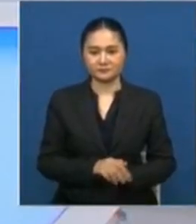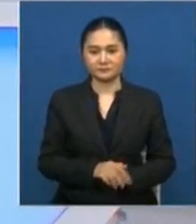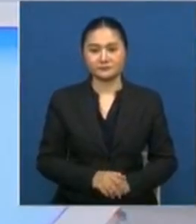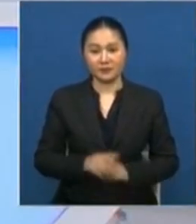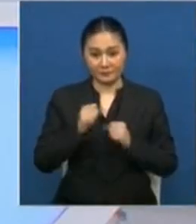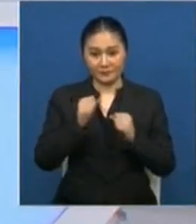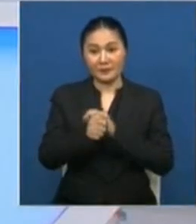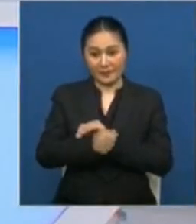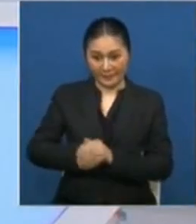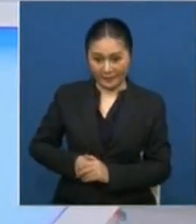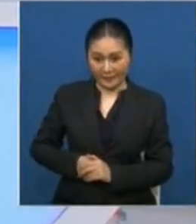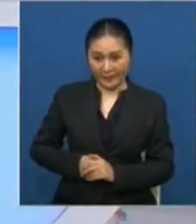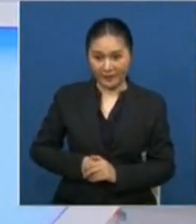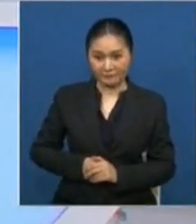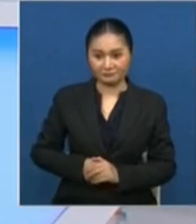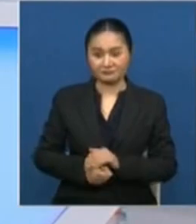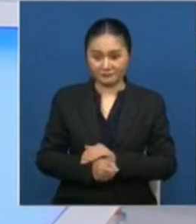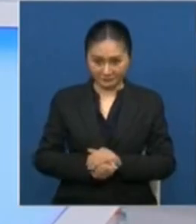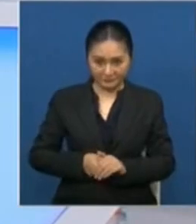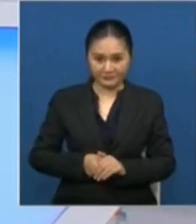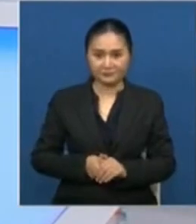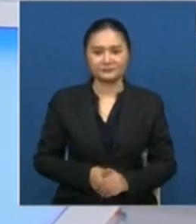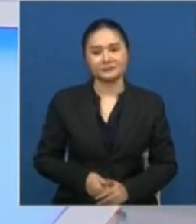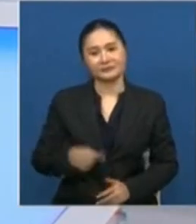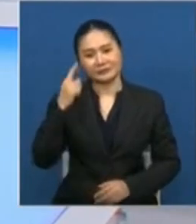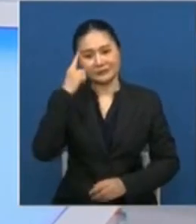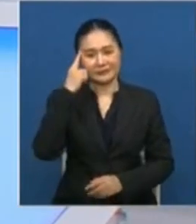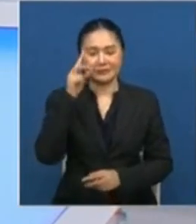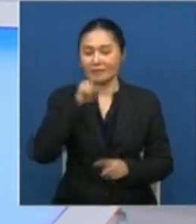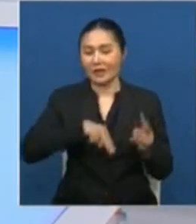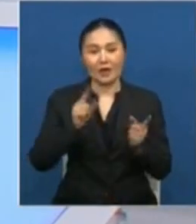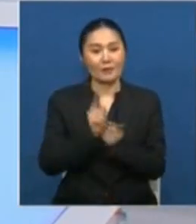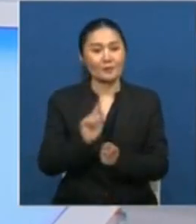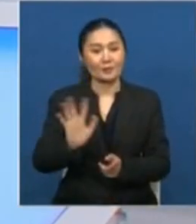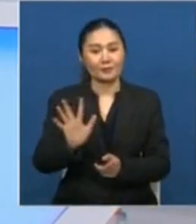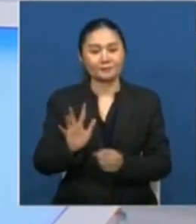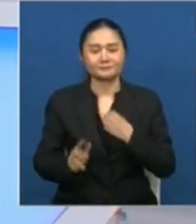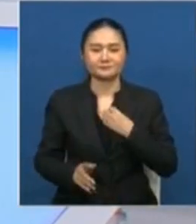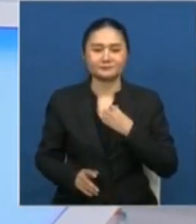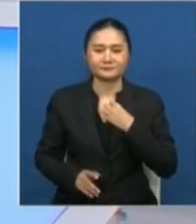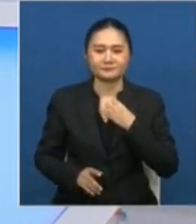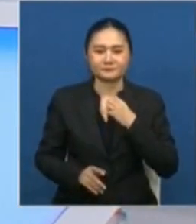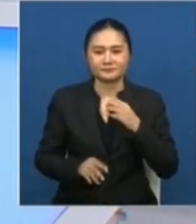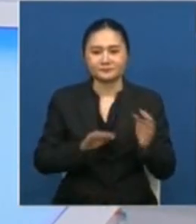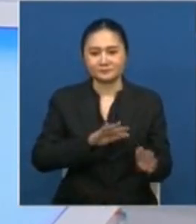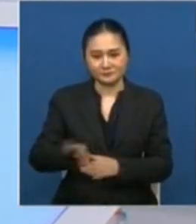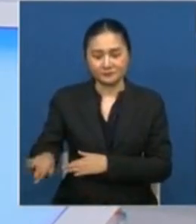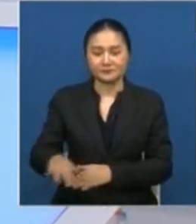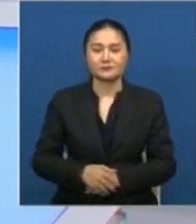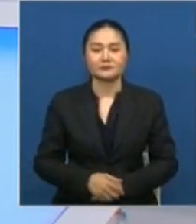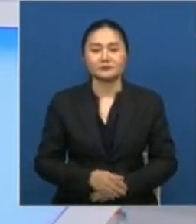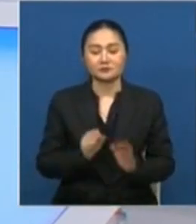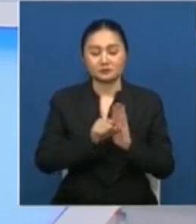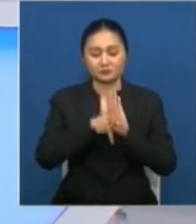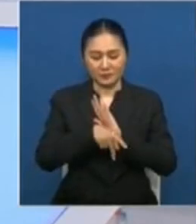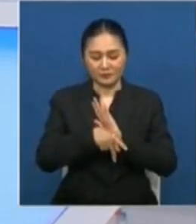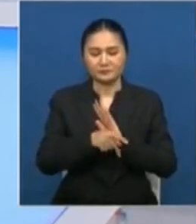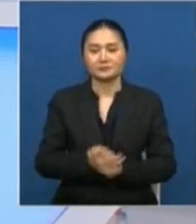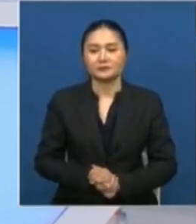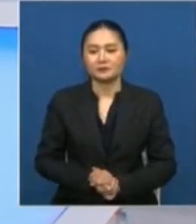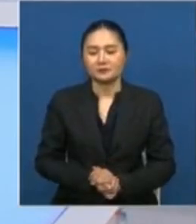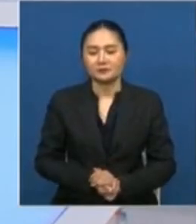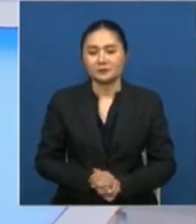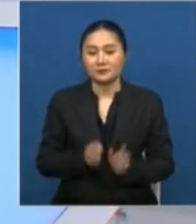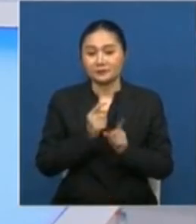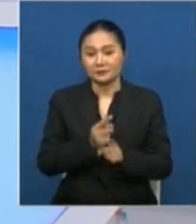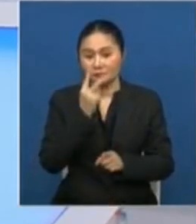ยายามซ่อนเอาให้ถึงที่สุดนะกะว่าคงจะหาไม่เจอนี่ที่ฝ่ายปกครองจังหวัดสุพรรณบุรีค่ะเขาขย